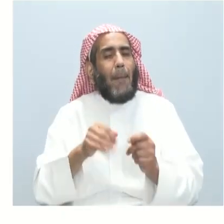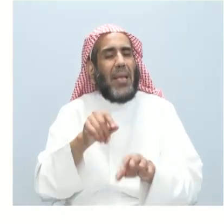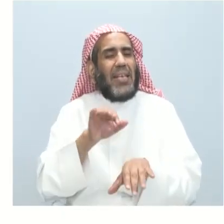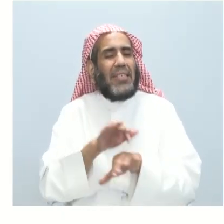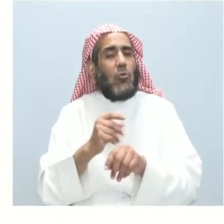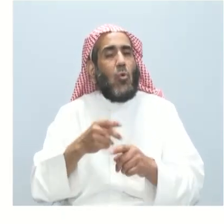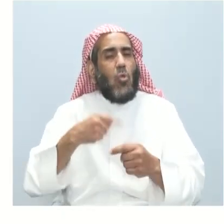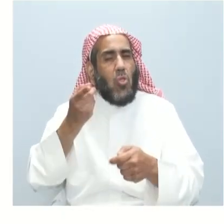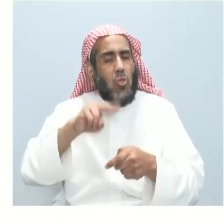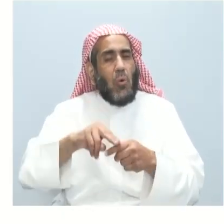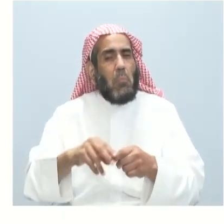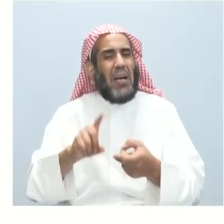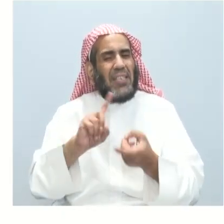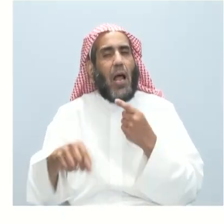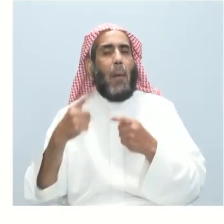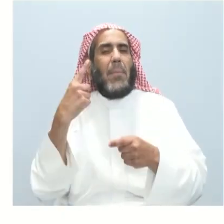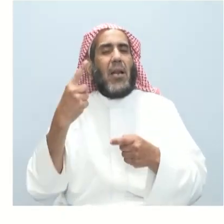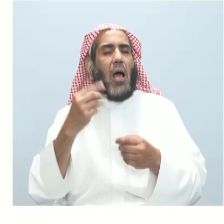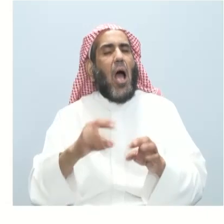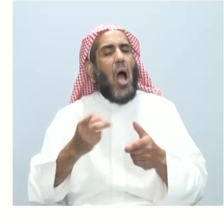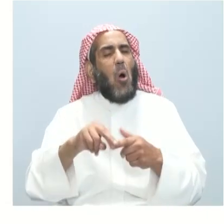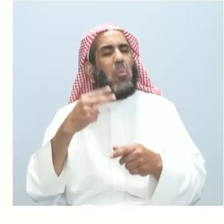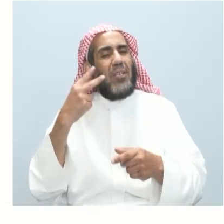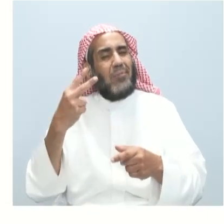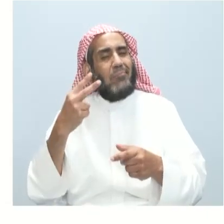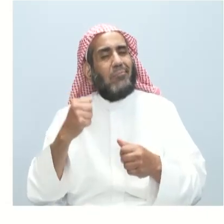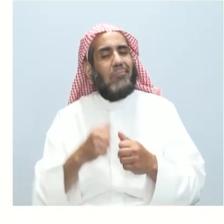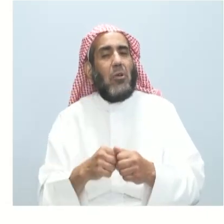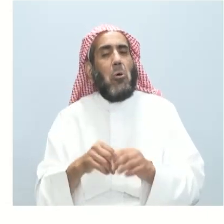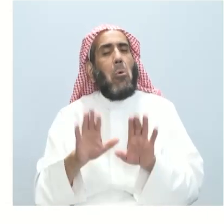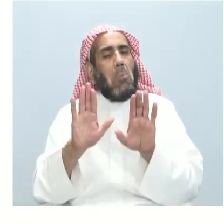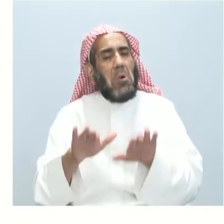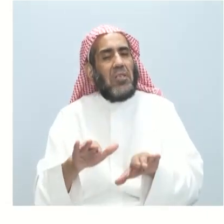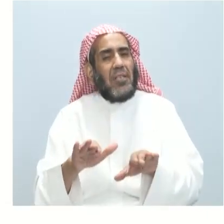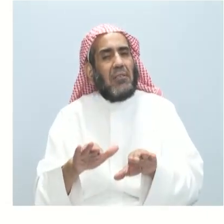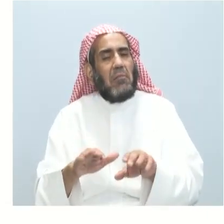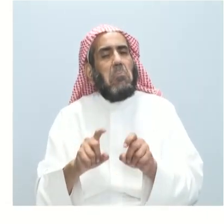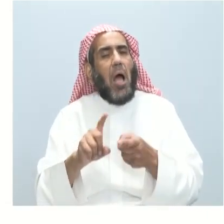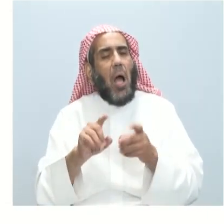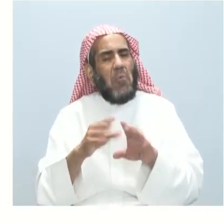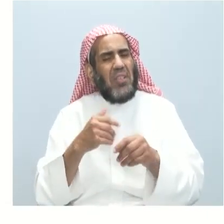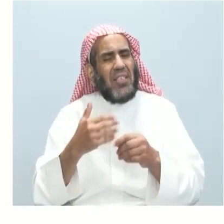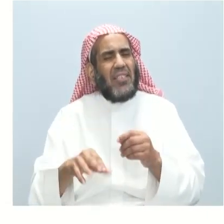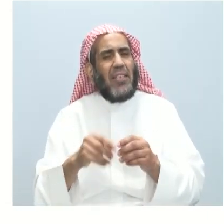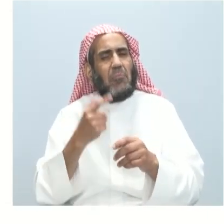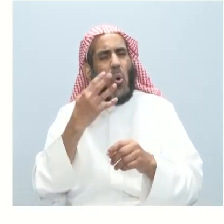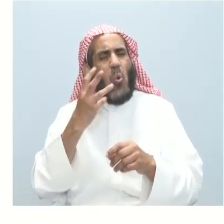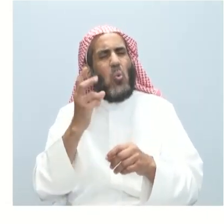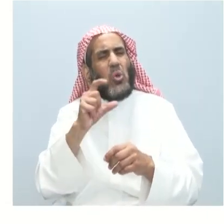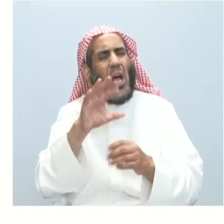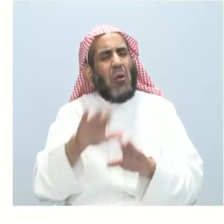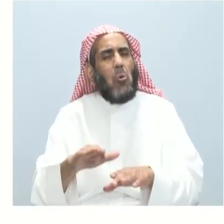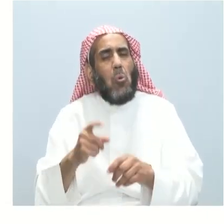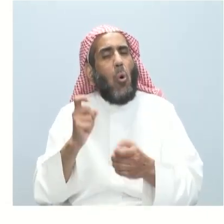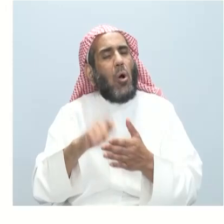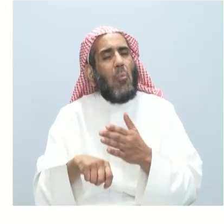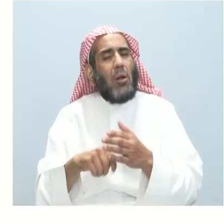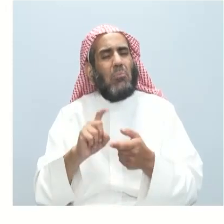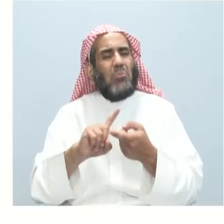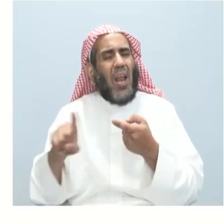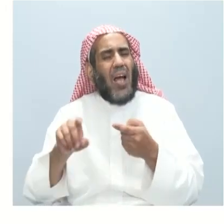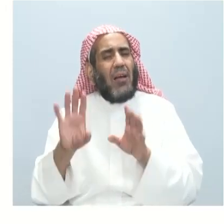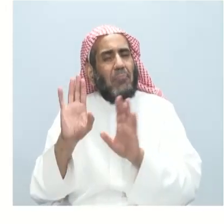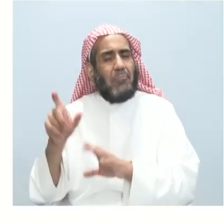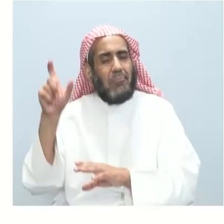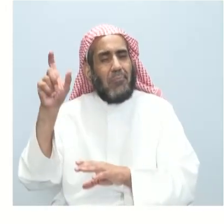ثم طلق قها مره او مرتين وما زالت في عدتها حكم هذه المطلقه هنا